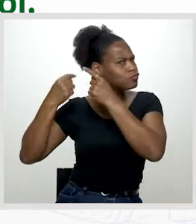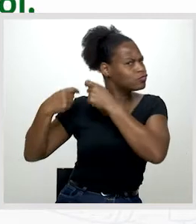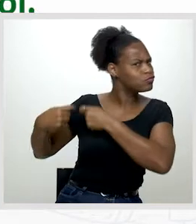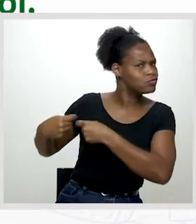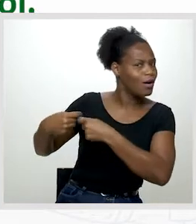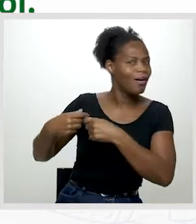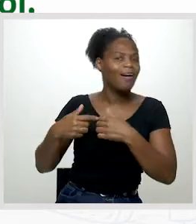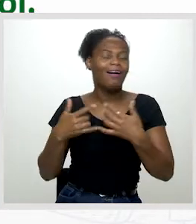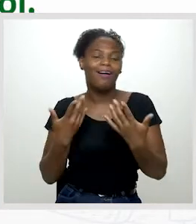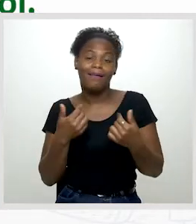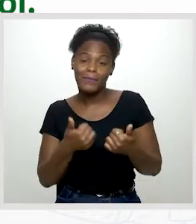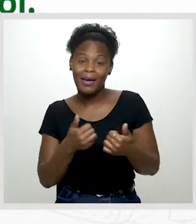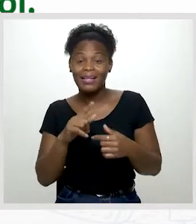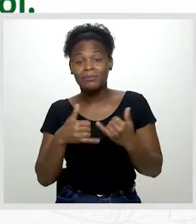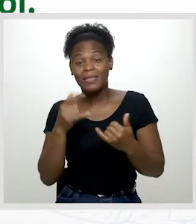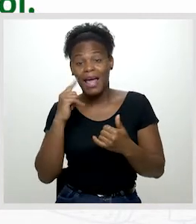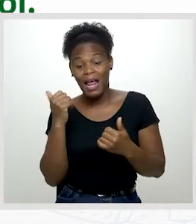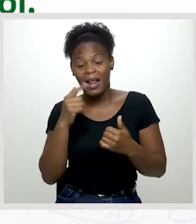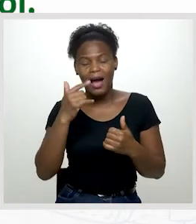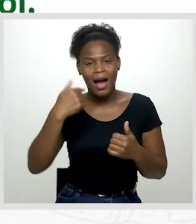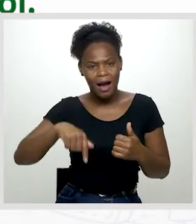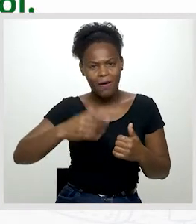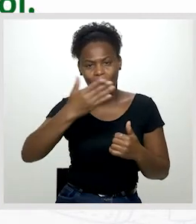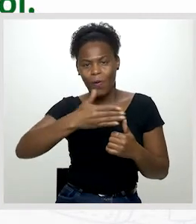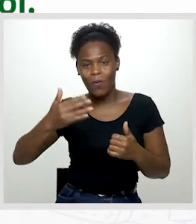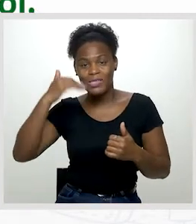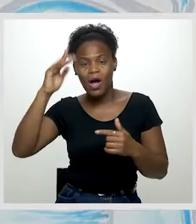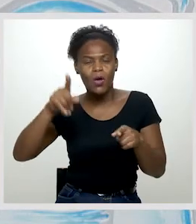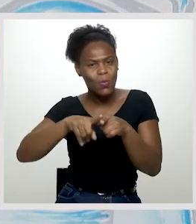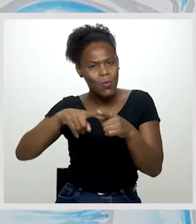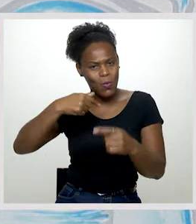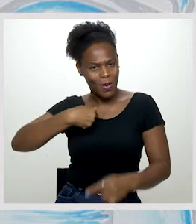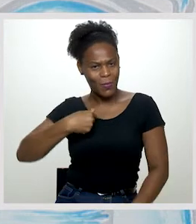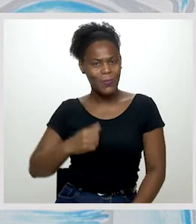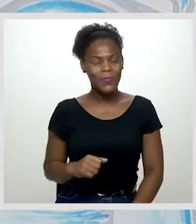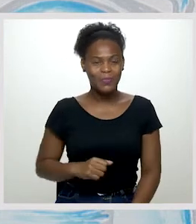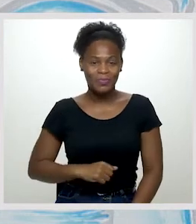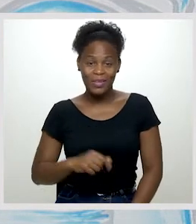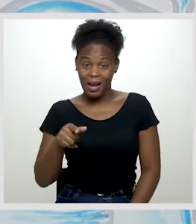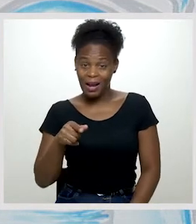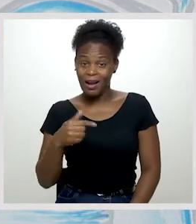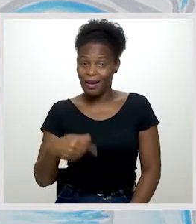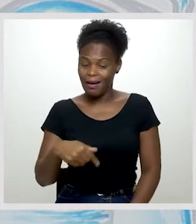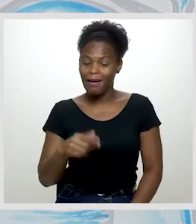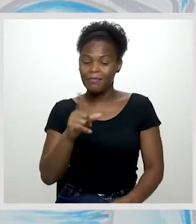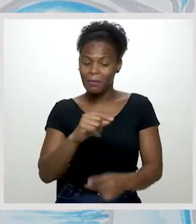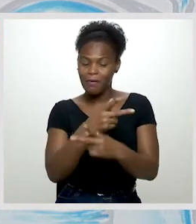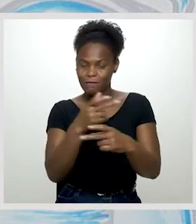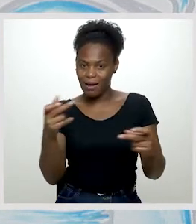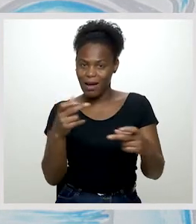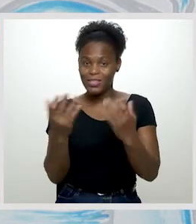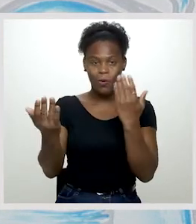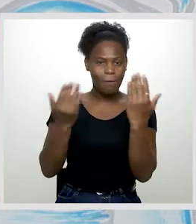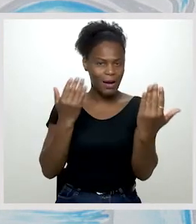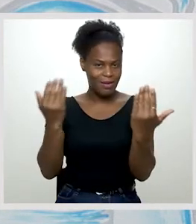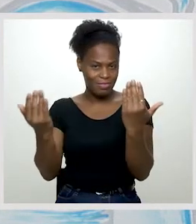après, elle a 11 ans comme moi. Voilà. Ici, nous avons des phrases